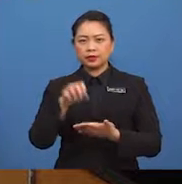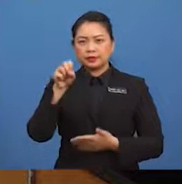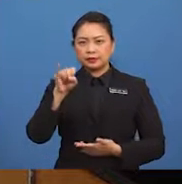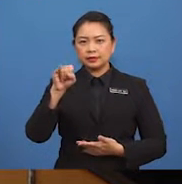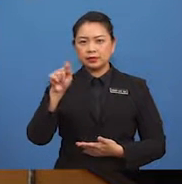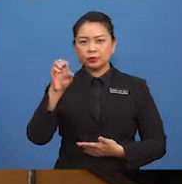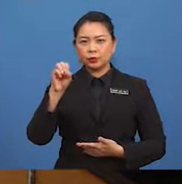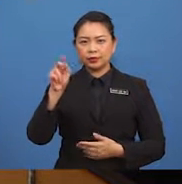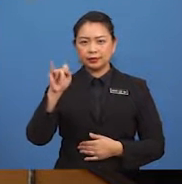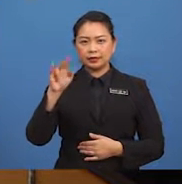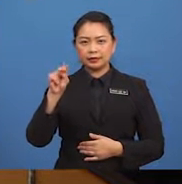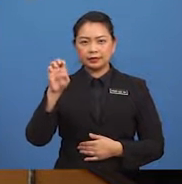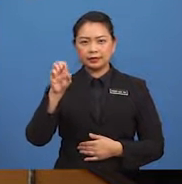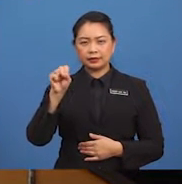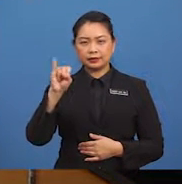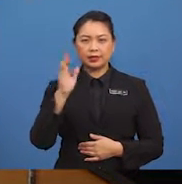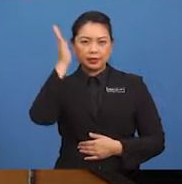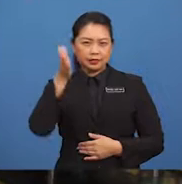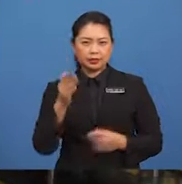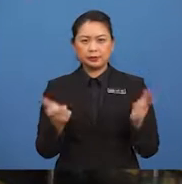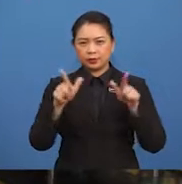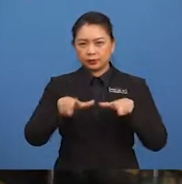sitokinesis akan berlaku.